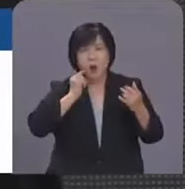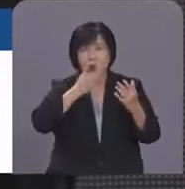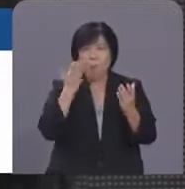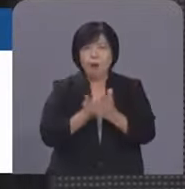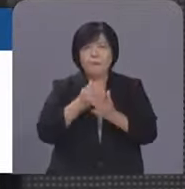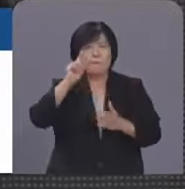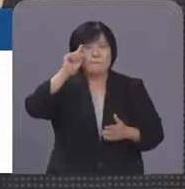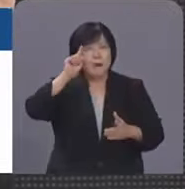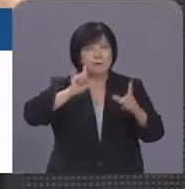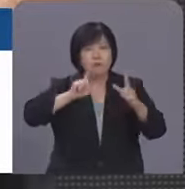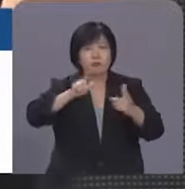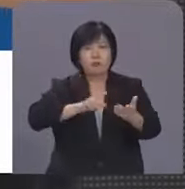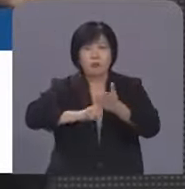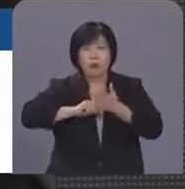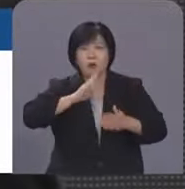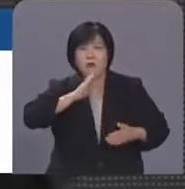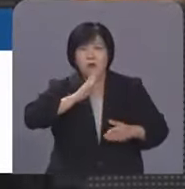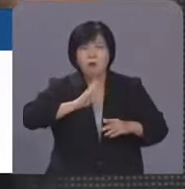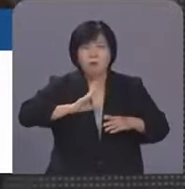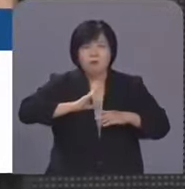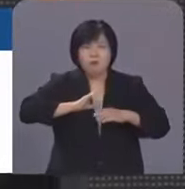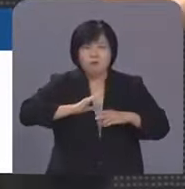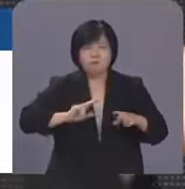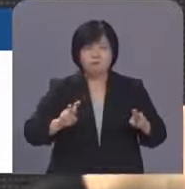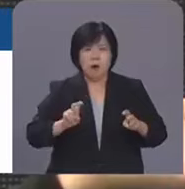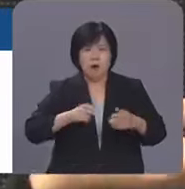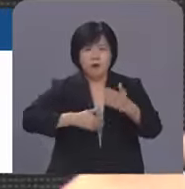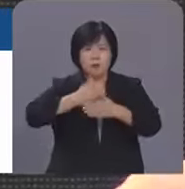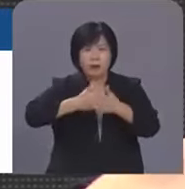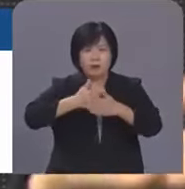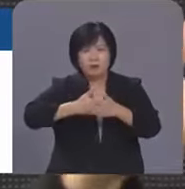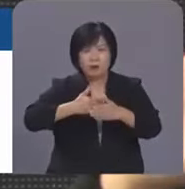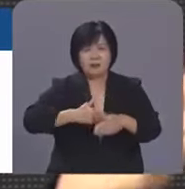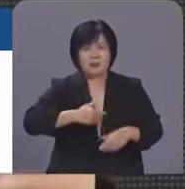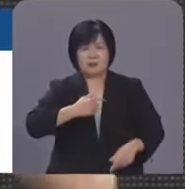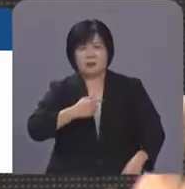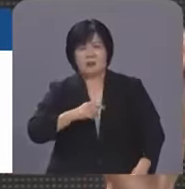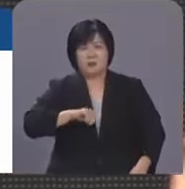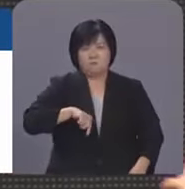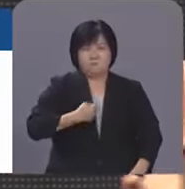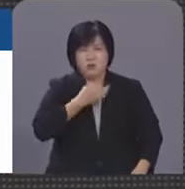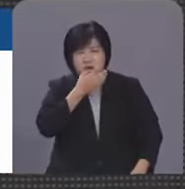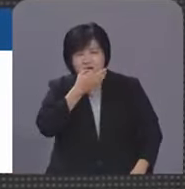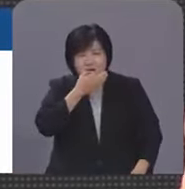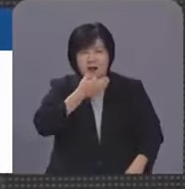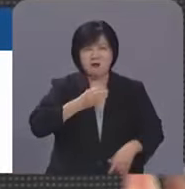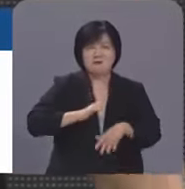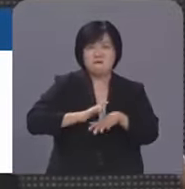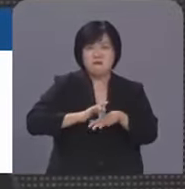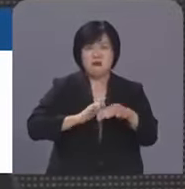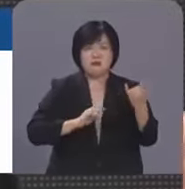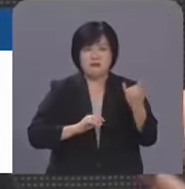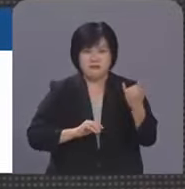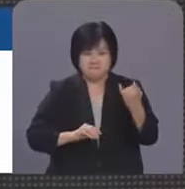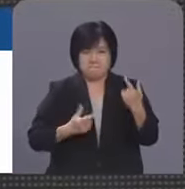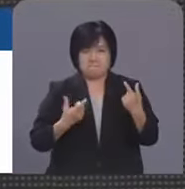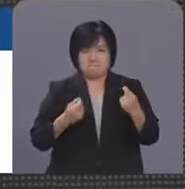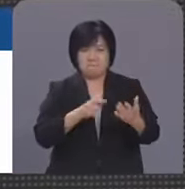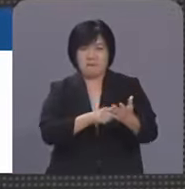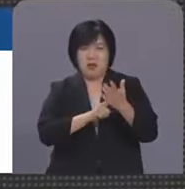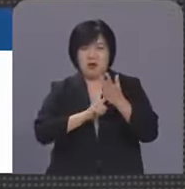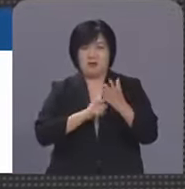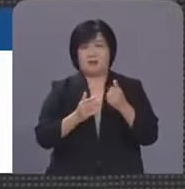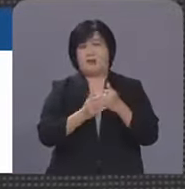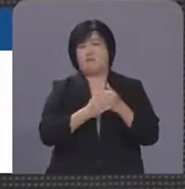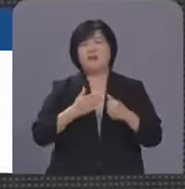so clean and wives and girlfriends who were so supportive. But in horror, women were mean and selfish,